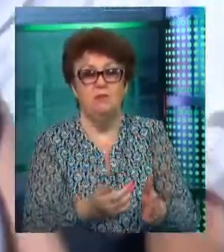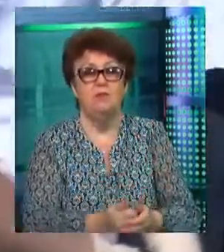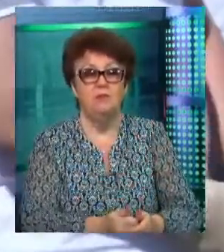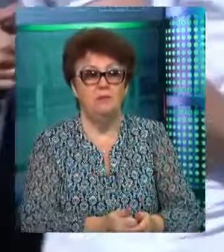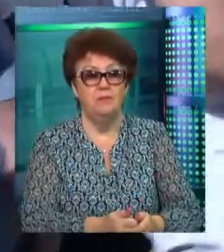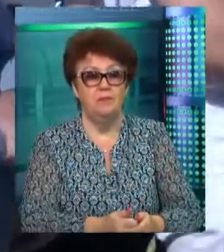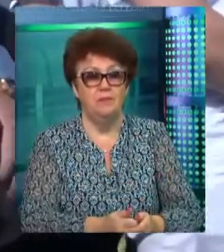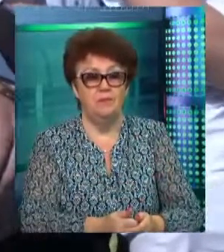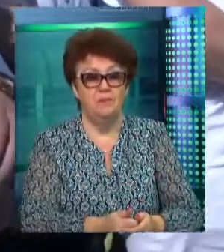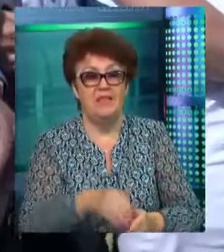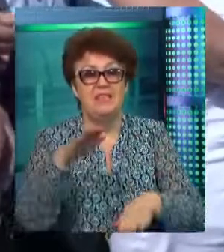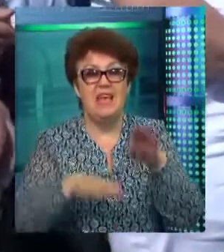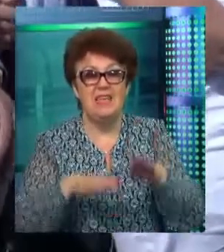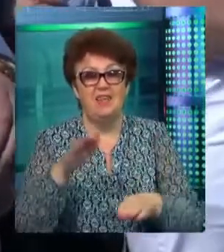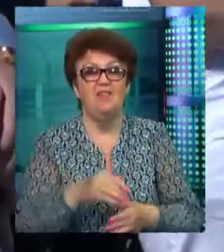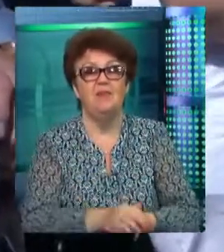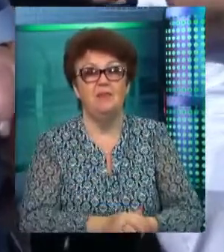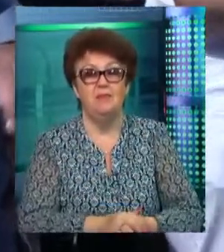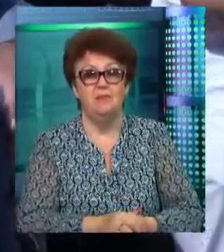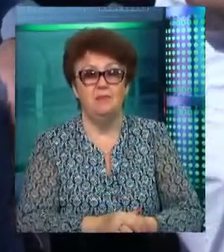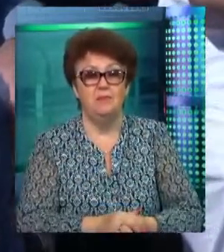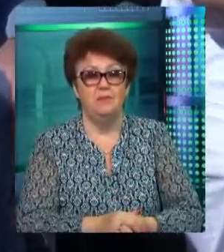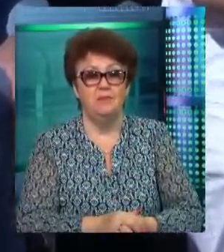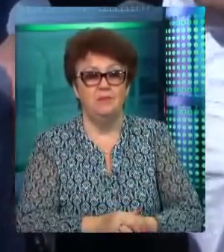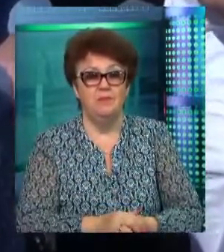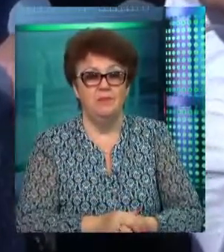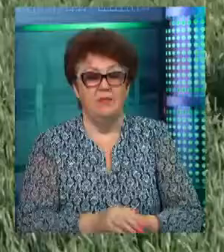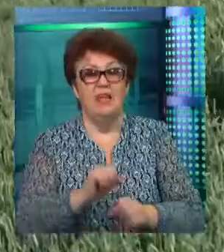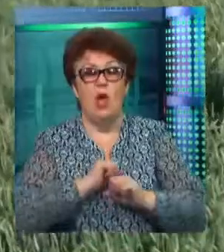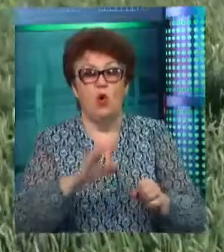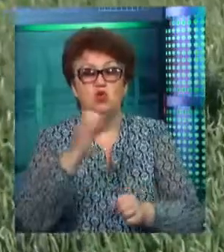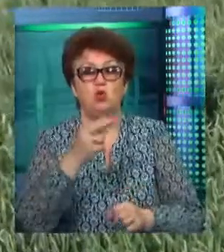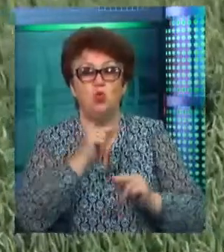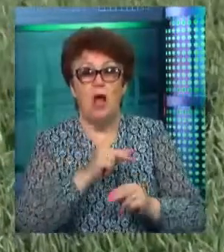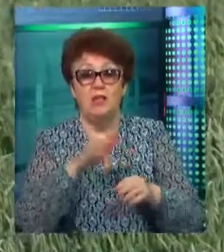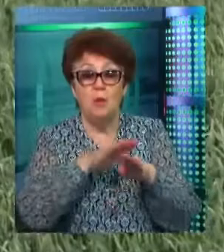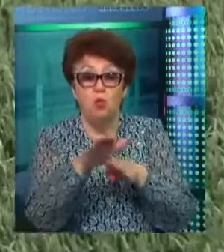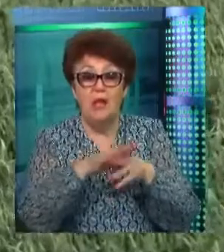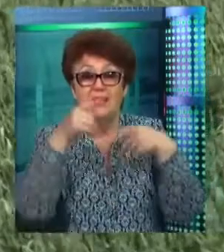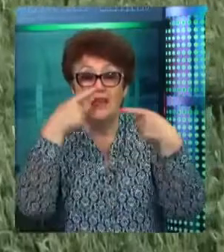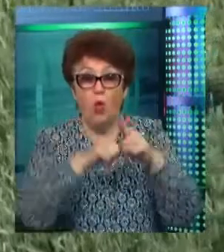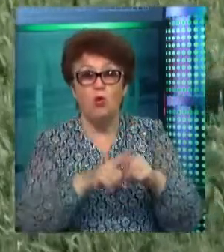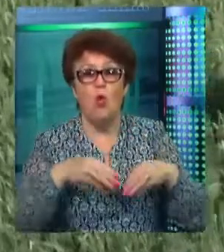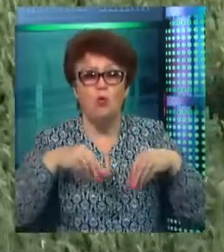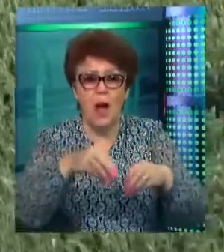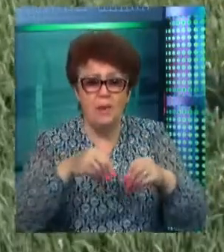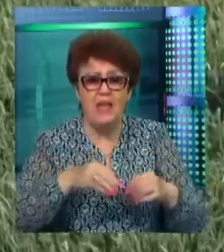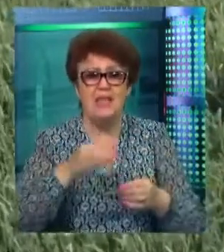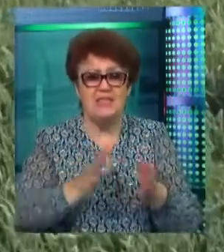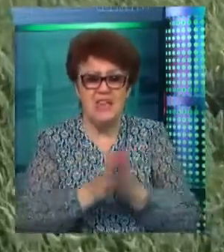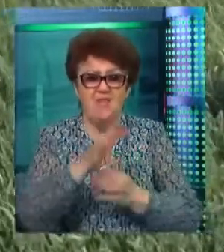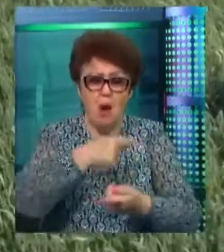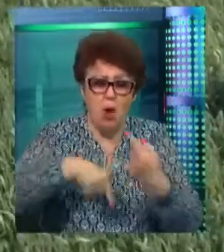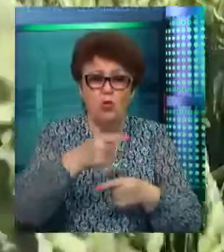1228 вас 8 взять радовали героев труда соблюдение технологии удобрения севооборота но и